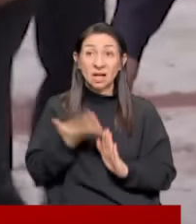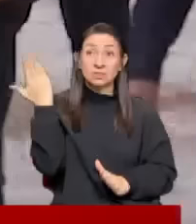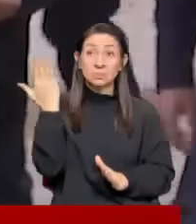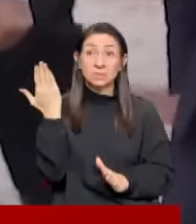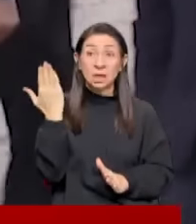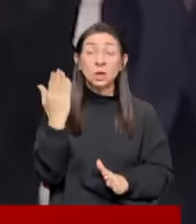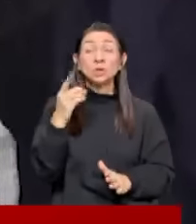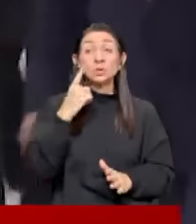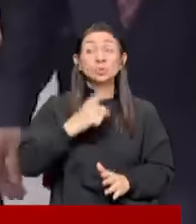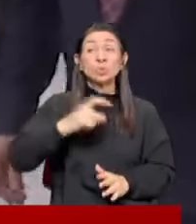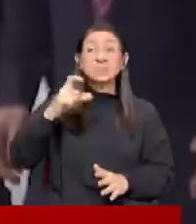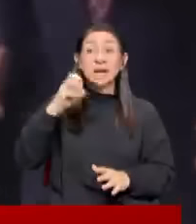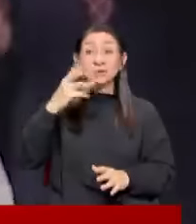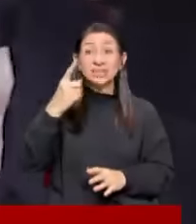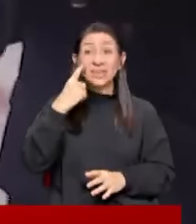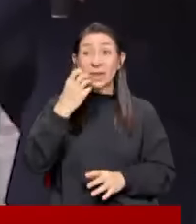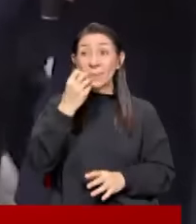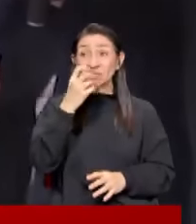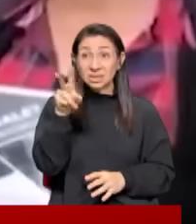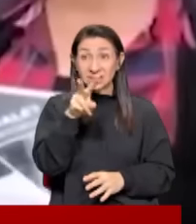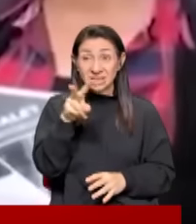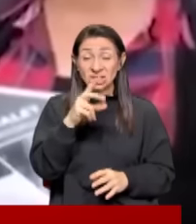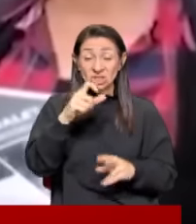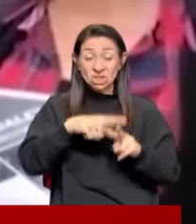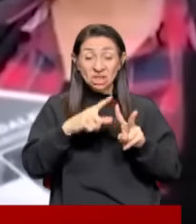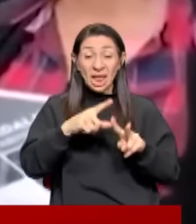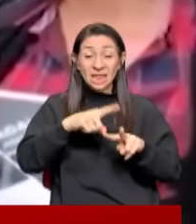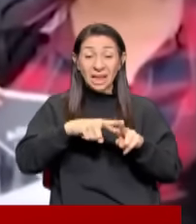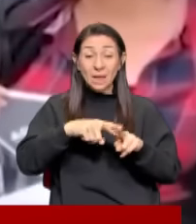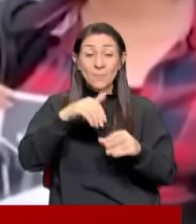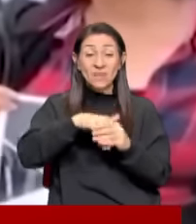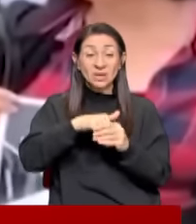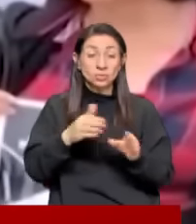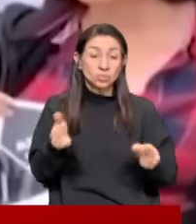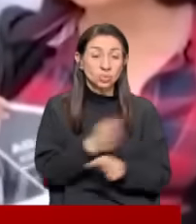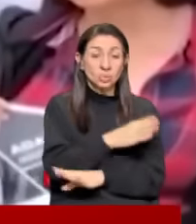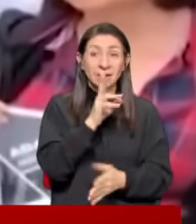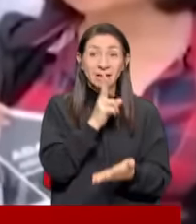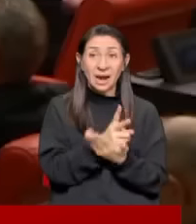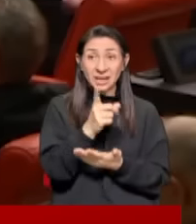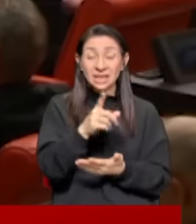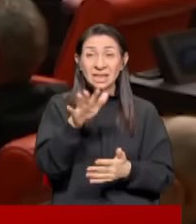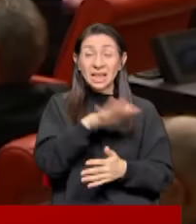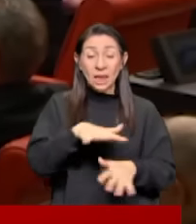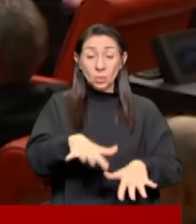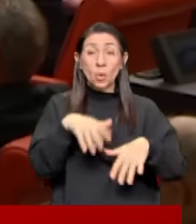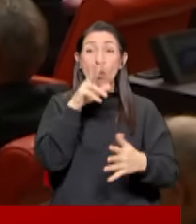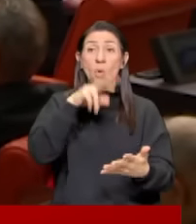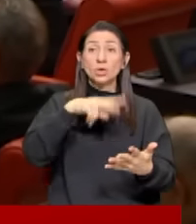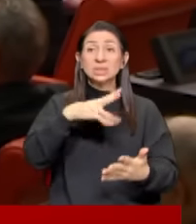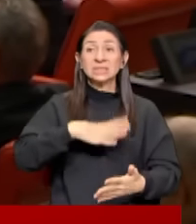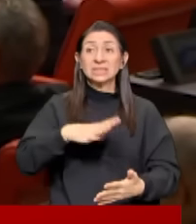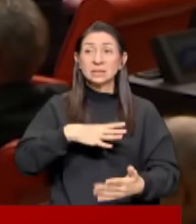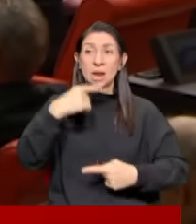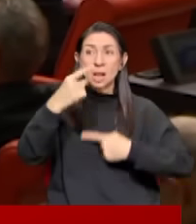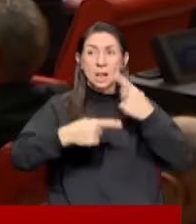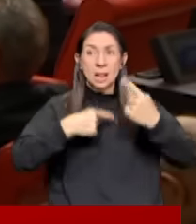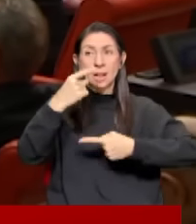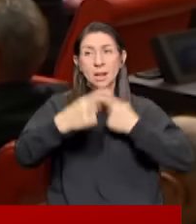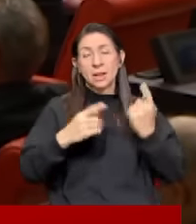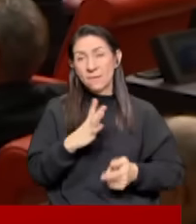kaldırılması. Cumhurbaşkanı Erdoğan ve Devlet Bahçeli'nin Can Atalay'ın vekilliğinin düşürülmesine yönelik kararın genel kurulda okutulmasını istediği iddiası